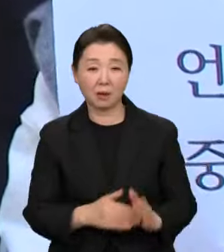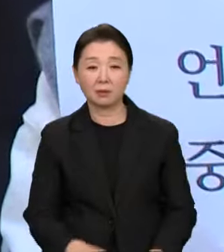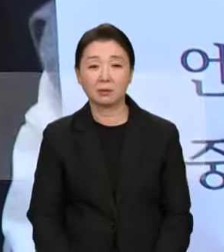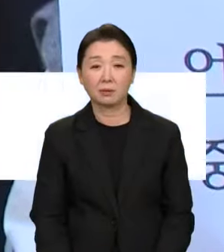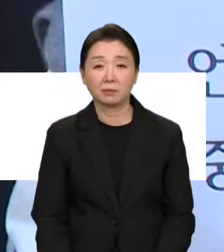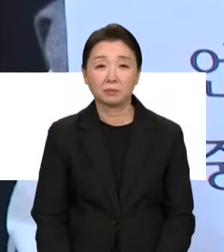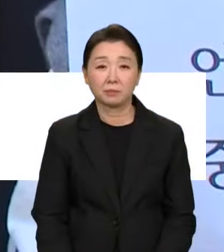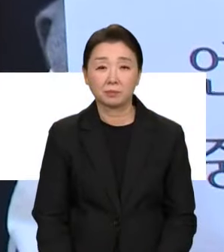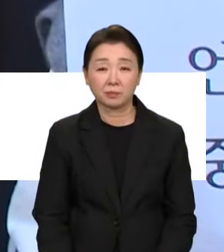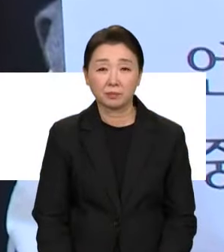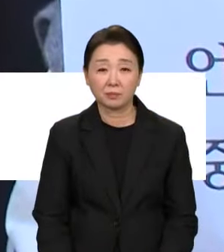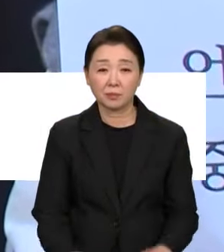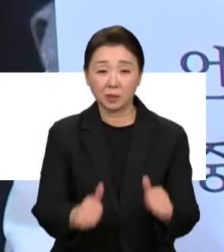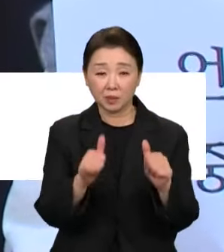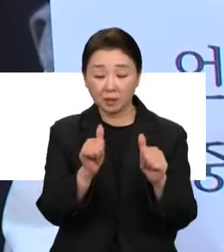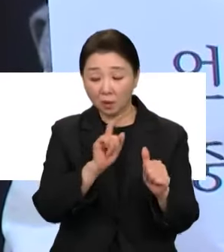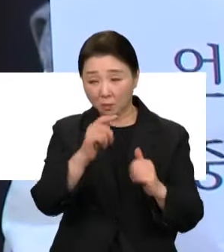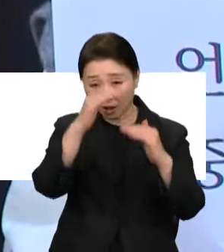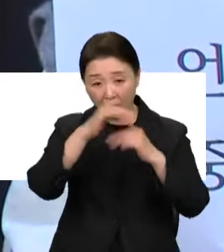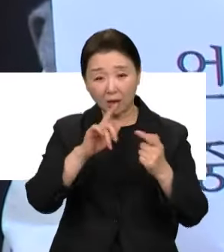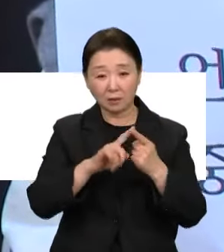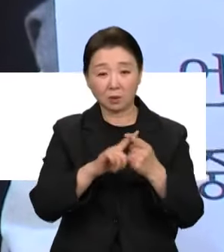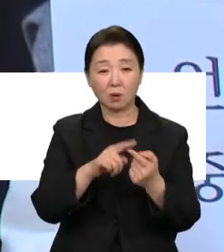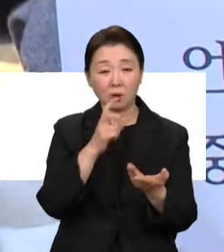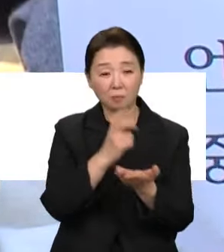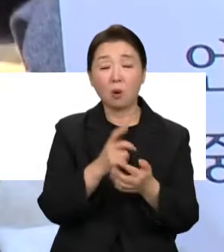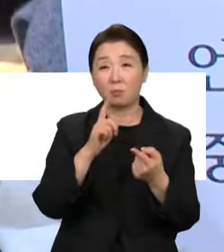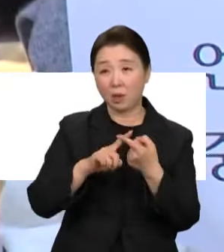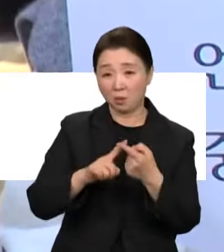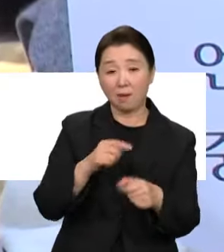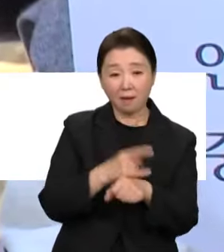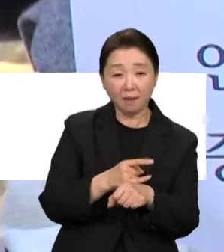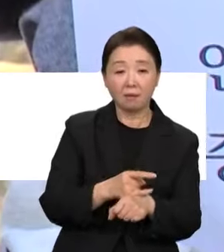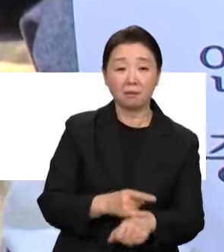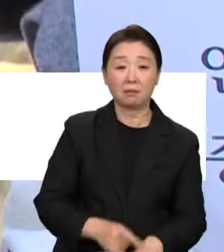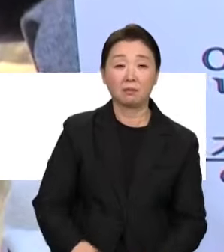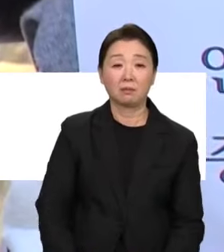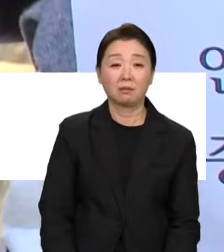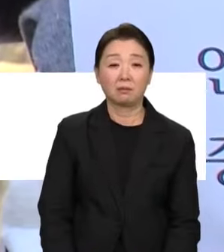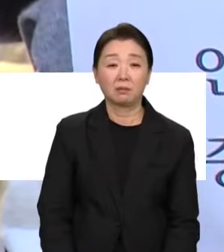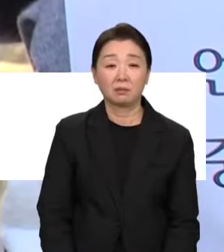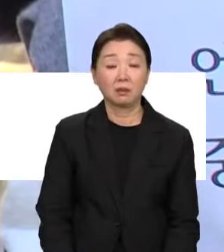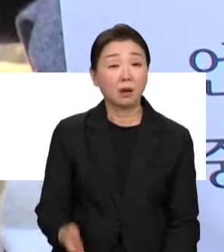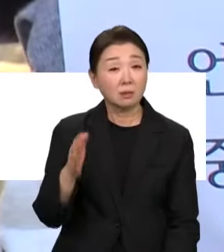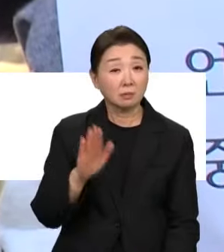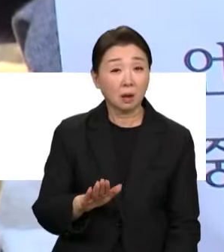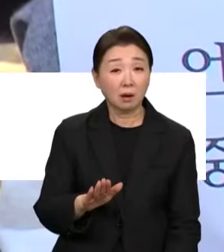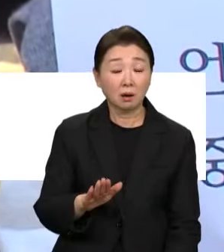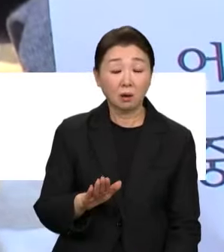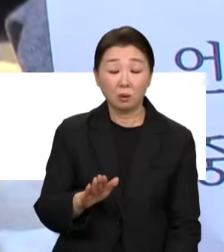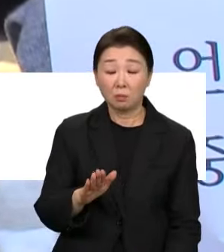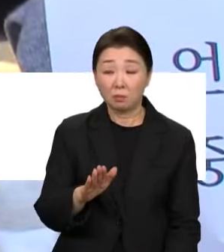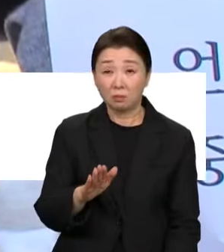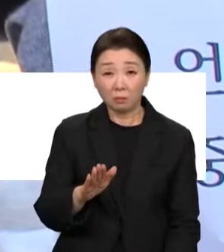가처분 내용대로 법에 의해서 보도를 한 건데 아무런 그 소환